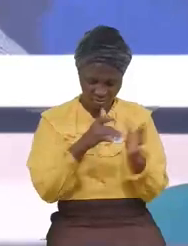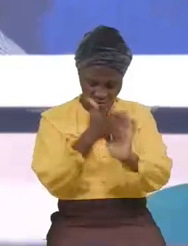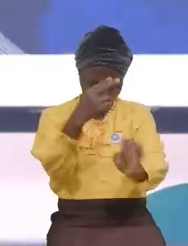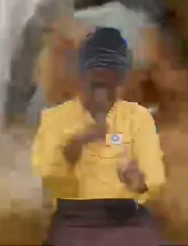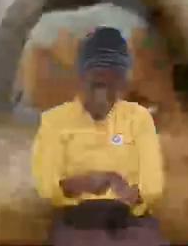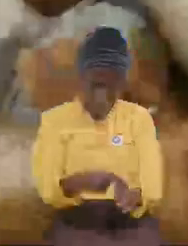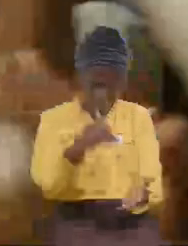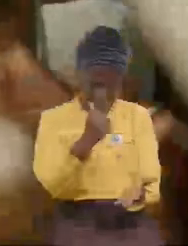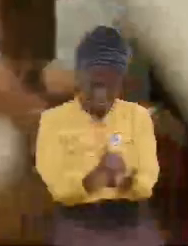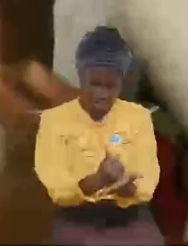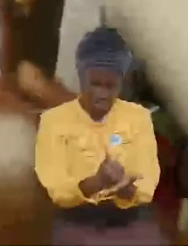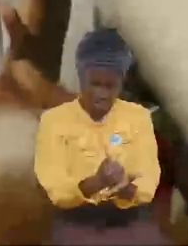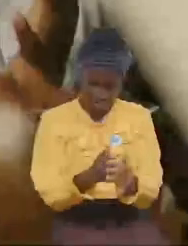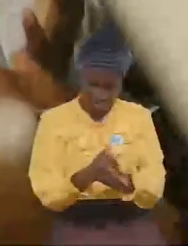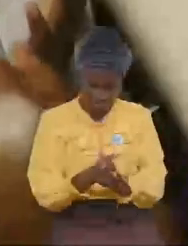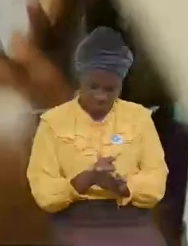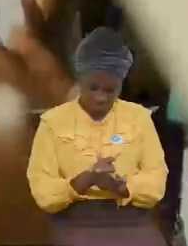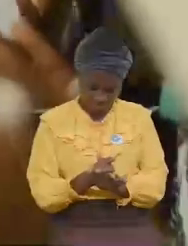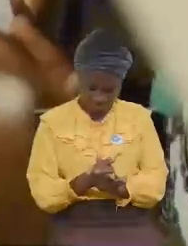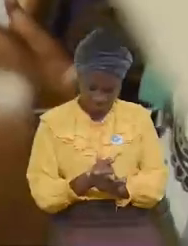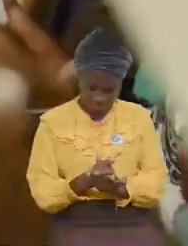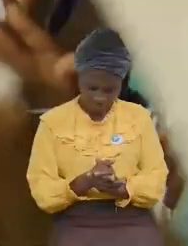guéri au nom de Jésus-Christ.